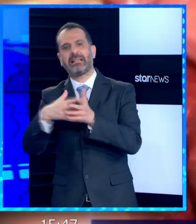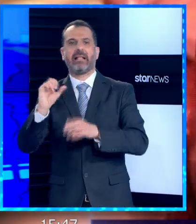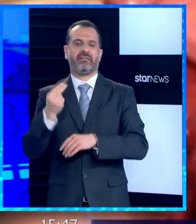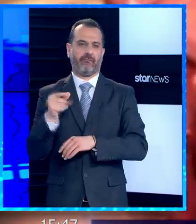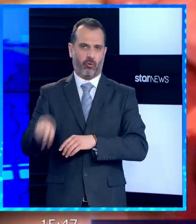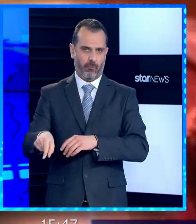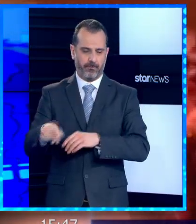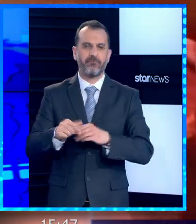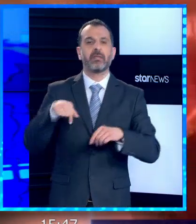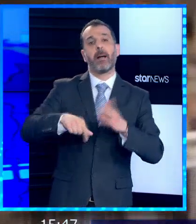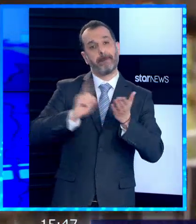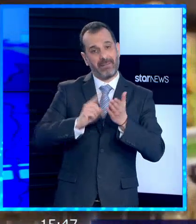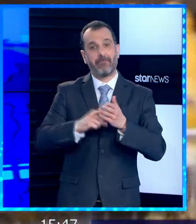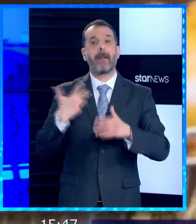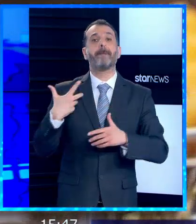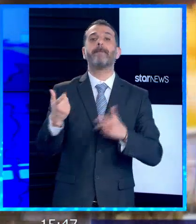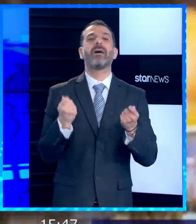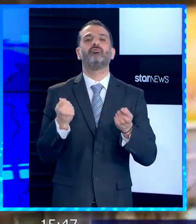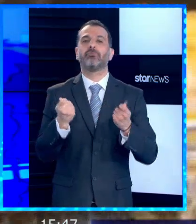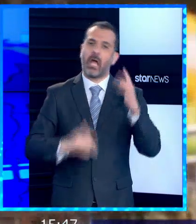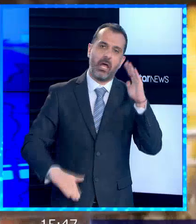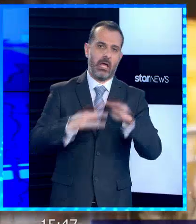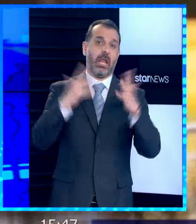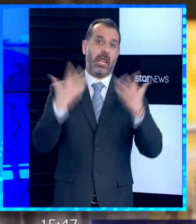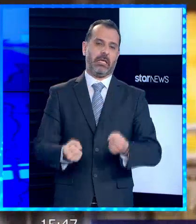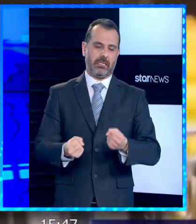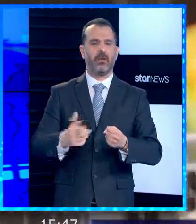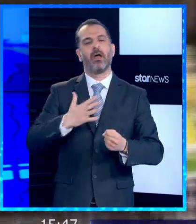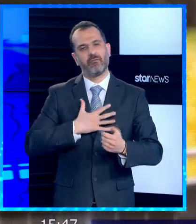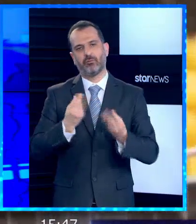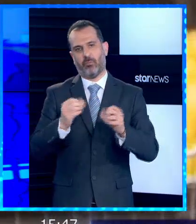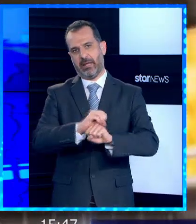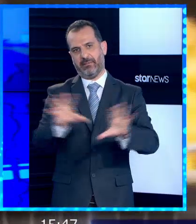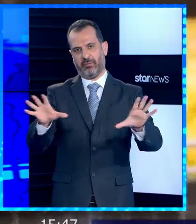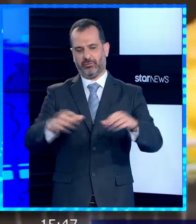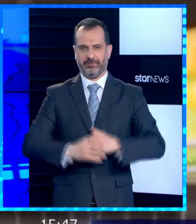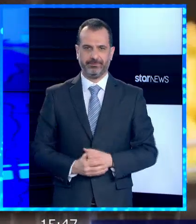Πρέπει επίσης να πληρούν και τα περιουσιακά κριτήρια, Ράνια. Σε ευχαριστούμε πολύ για την ενημέρωση, Μαρία.